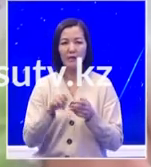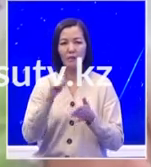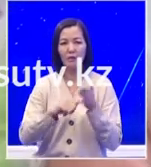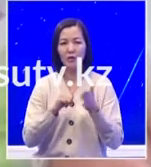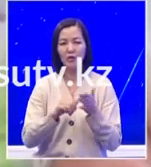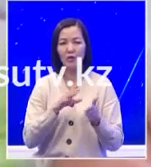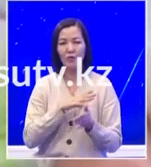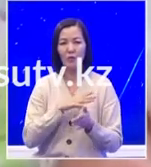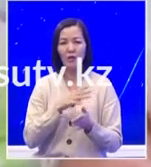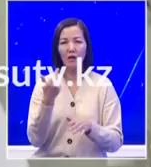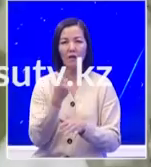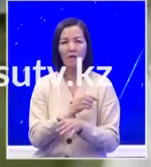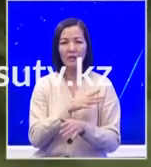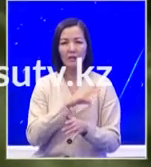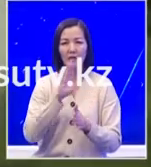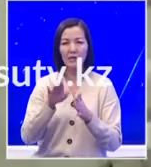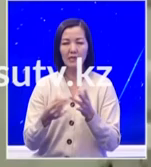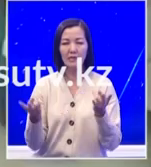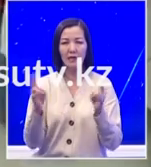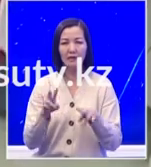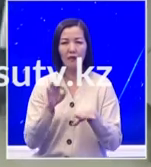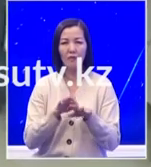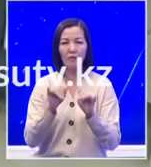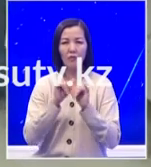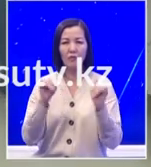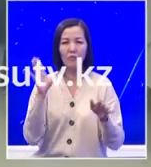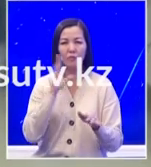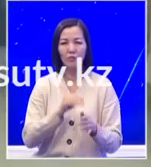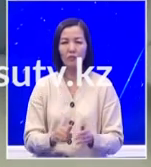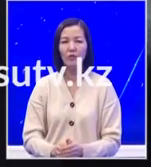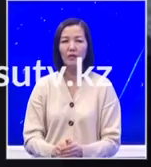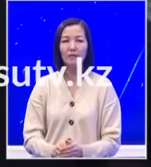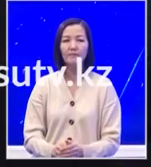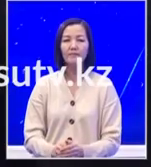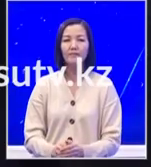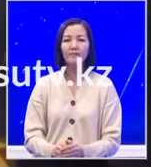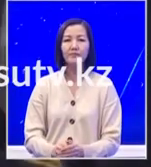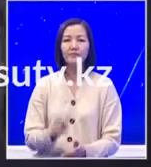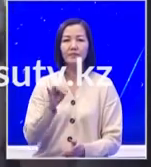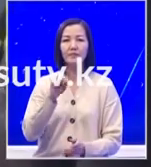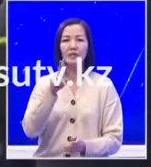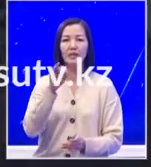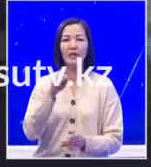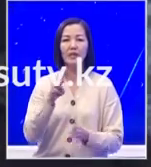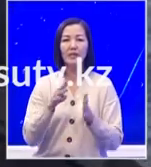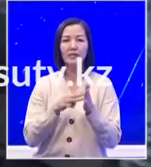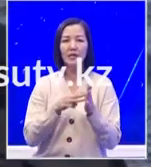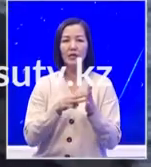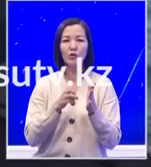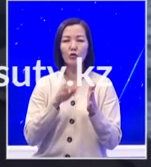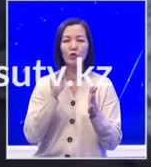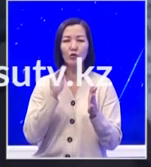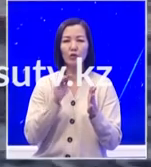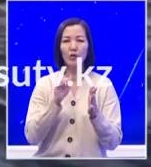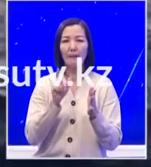вакцинасыз қалған. Бұл эпидемияның кең етек жаюына әкеп соқты. Ал Италияда 800 босқын құтқарылды. Олар